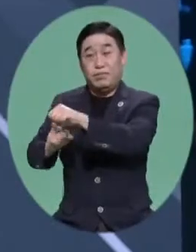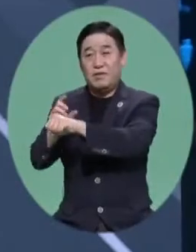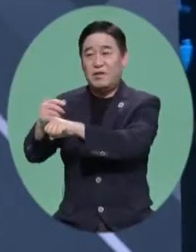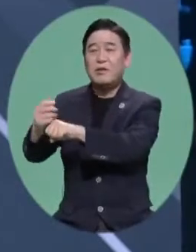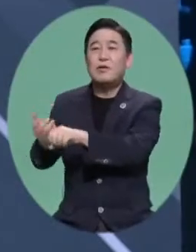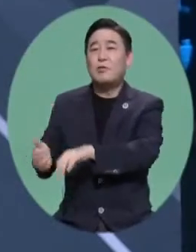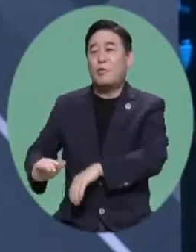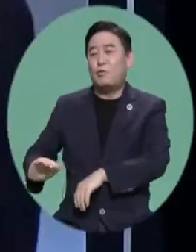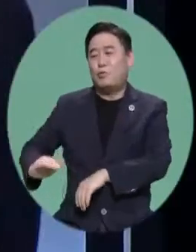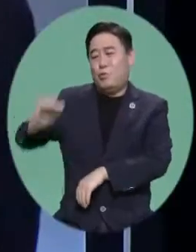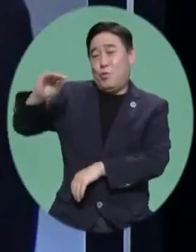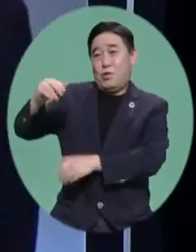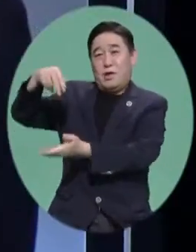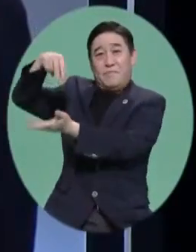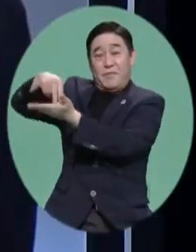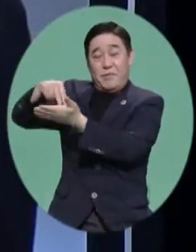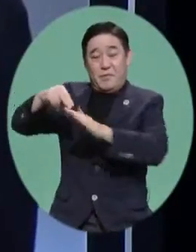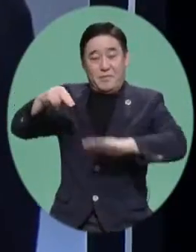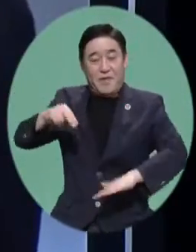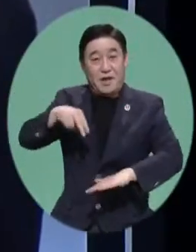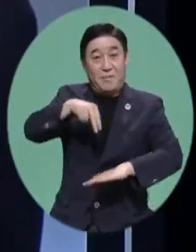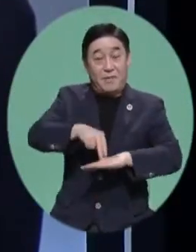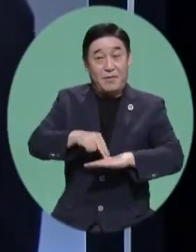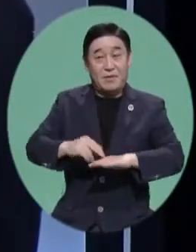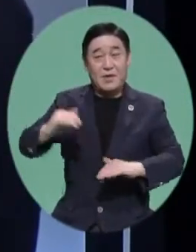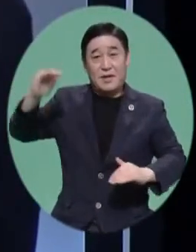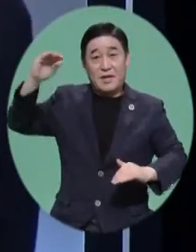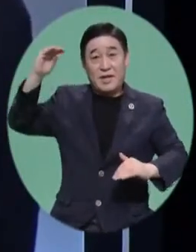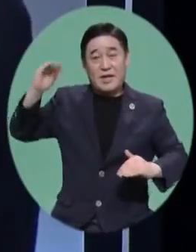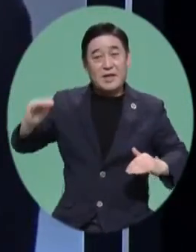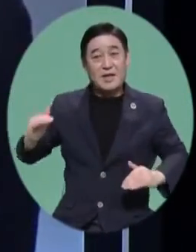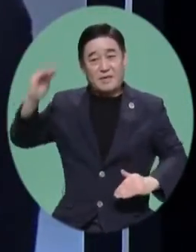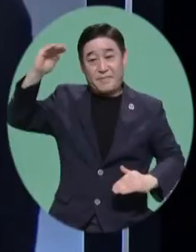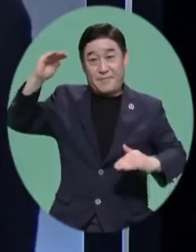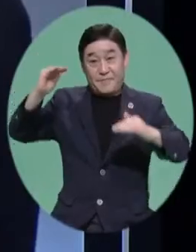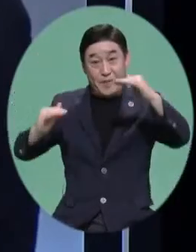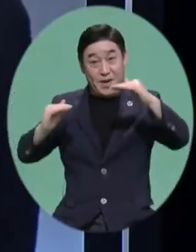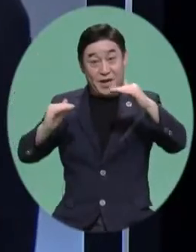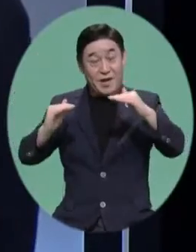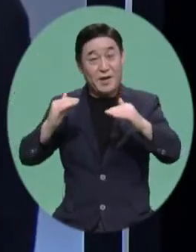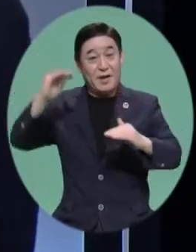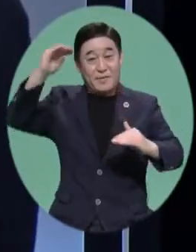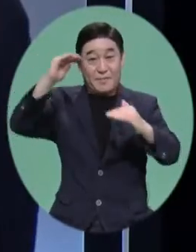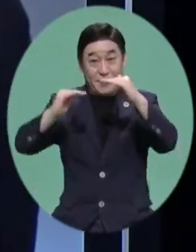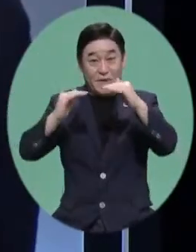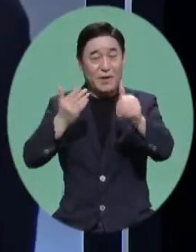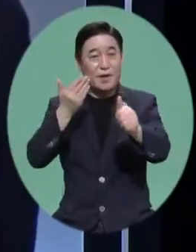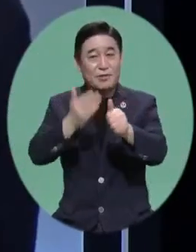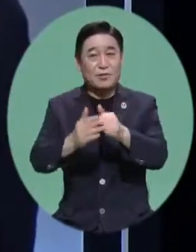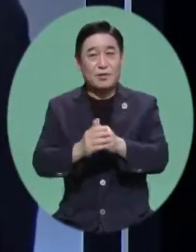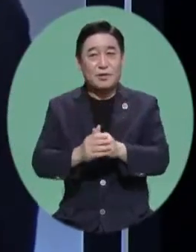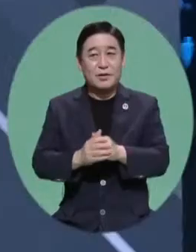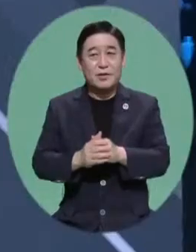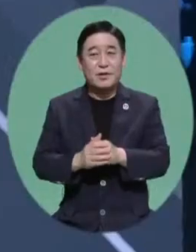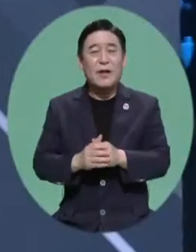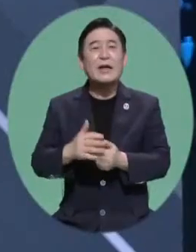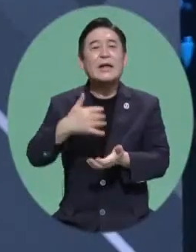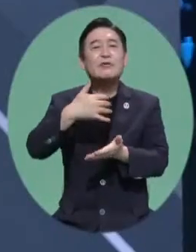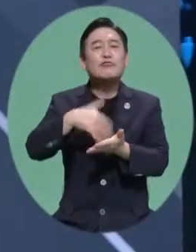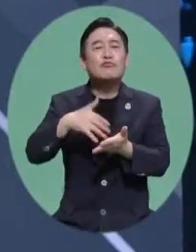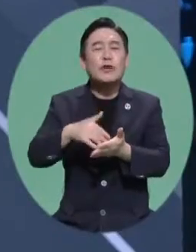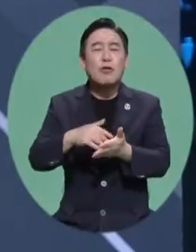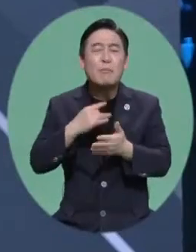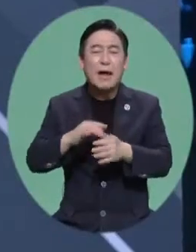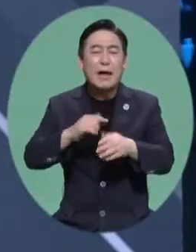이것을 제가 지적을 하고 싶습니다 그래서 어 산술적 평등 보다는 형평 봉평